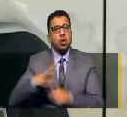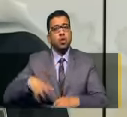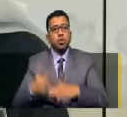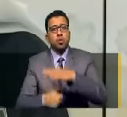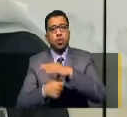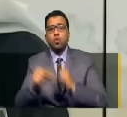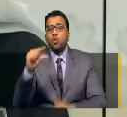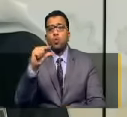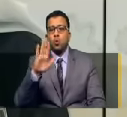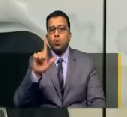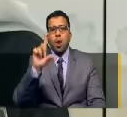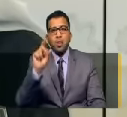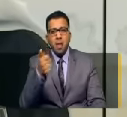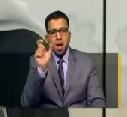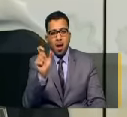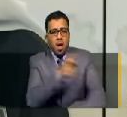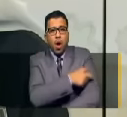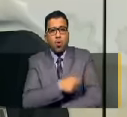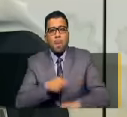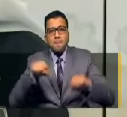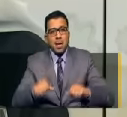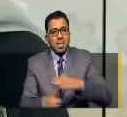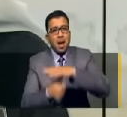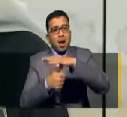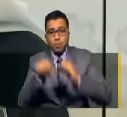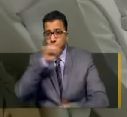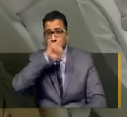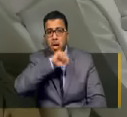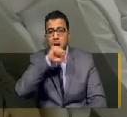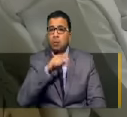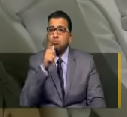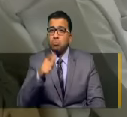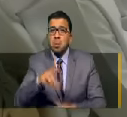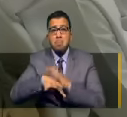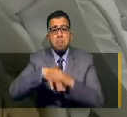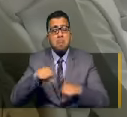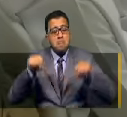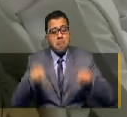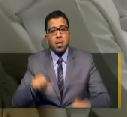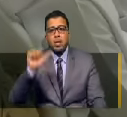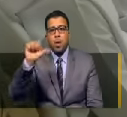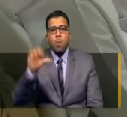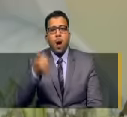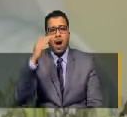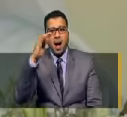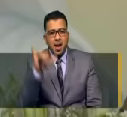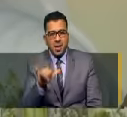السمو الشيخ الدكتور سلطان بن محمد القاسمي عضو المجلس الاعلى حاكم الشارقه في انشاء مجالس